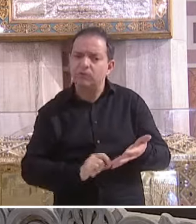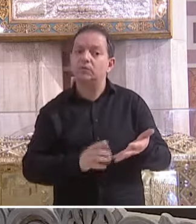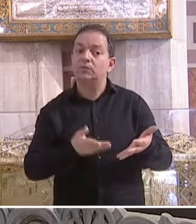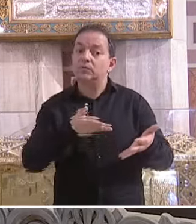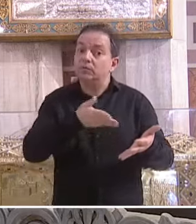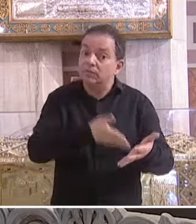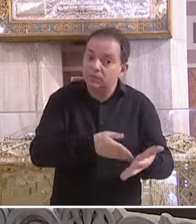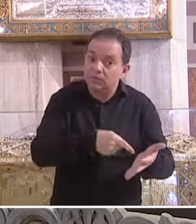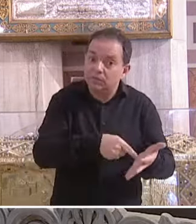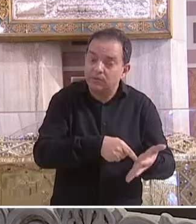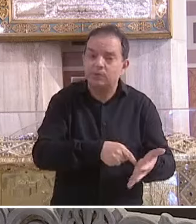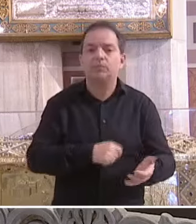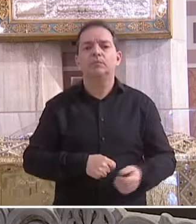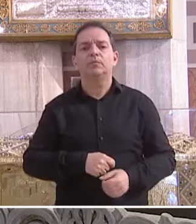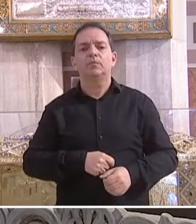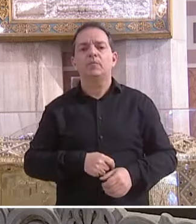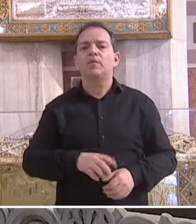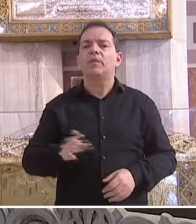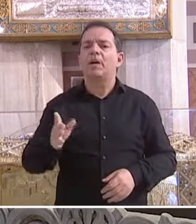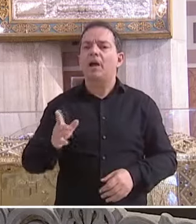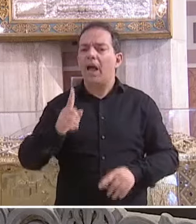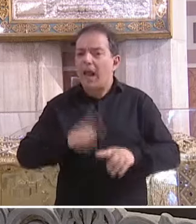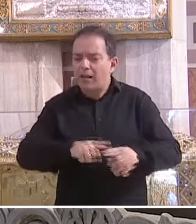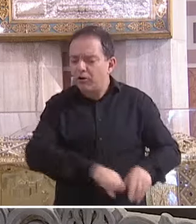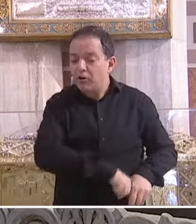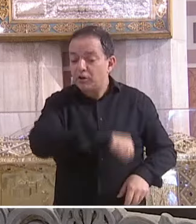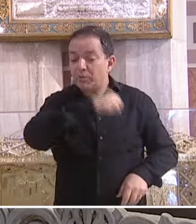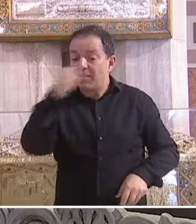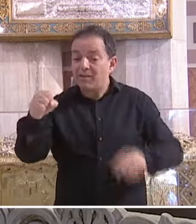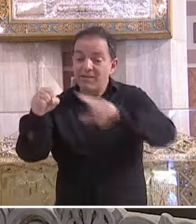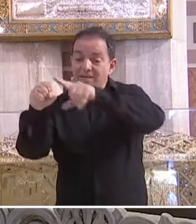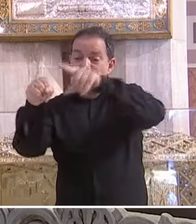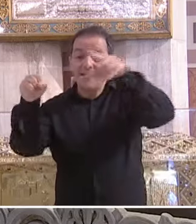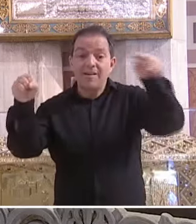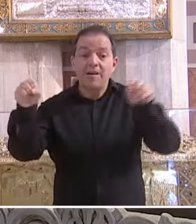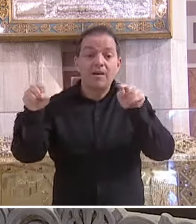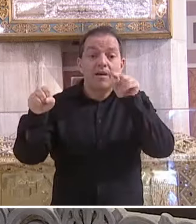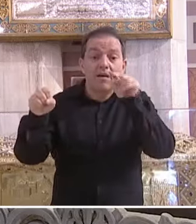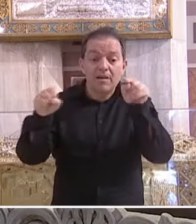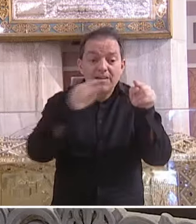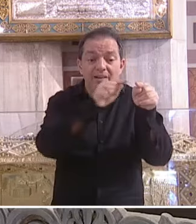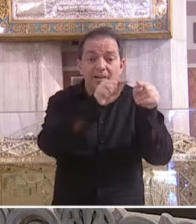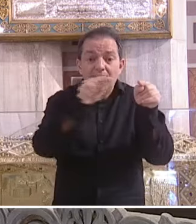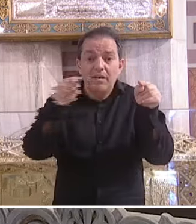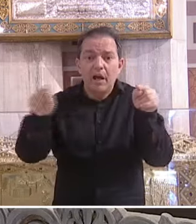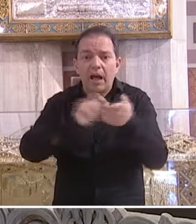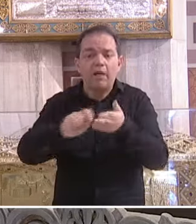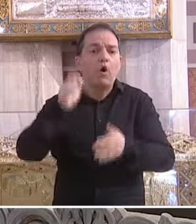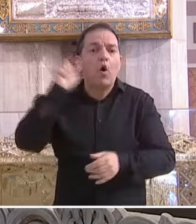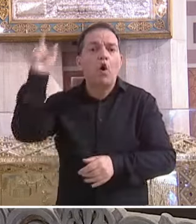κόψην του ελληνικού σπαθιού ή το γεγραμμένον το όνομα του Πατριάρχου»,